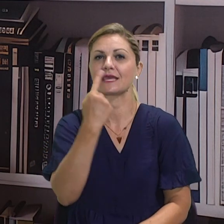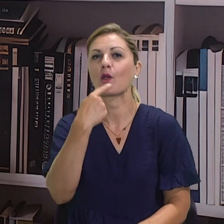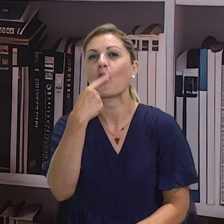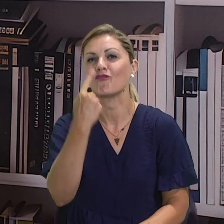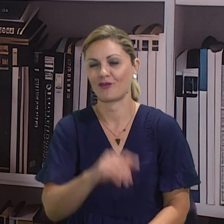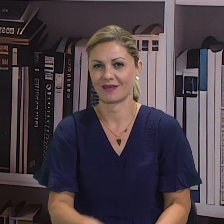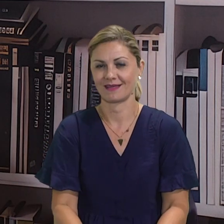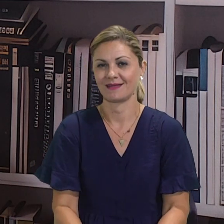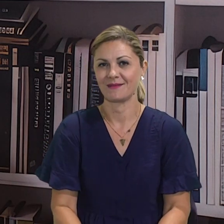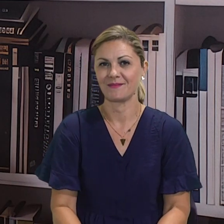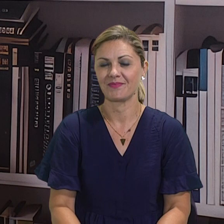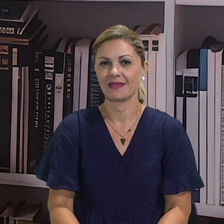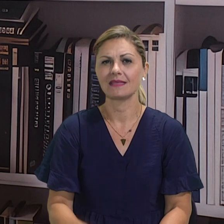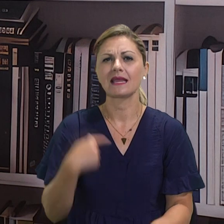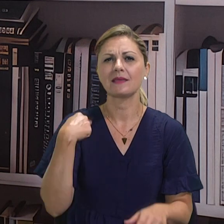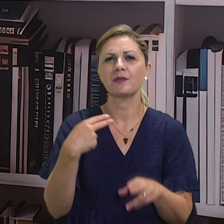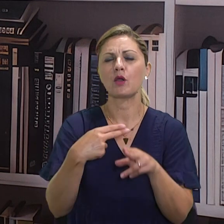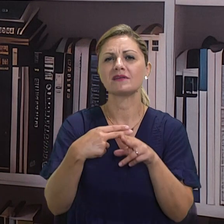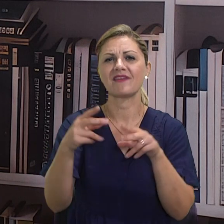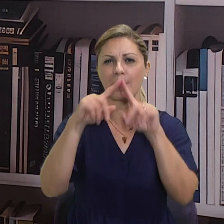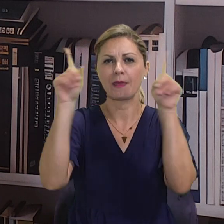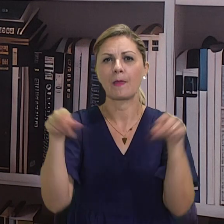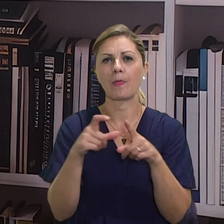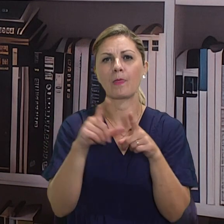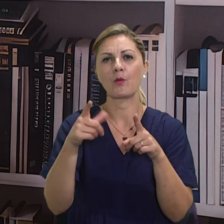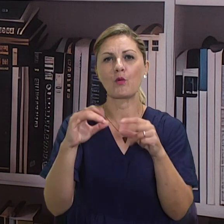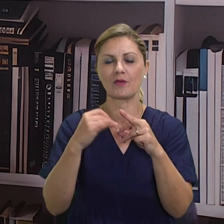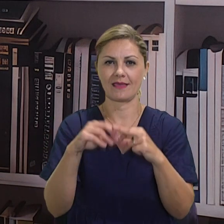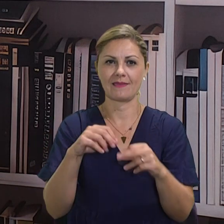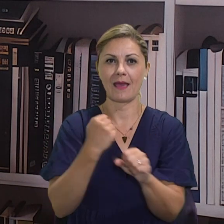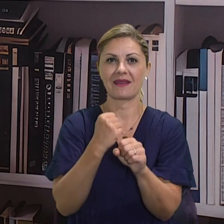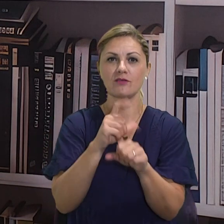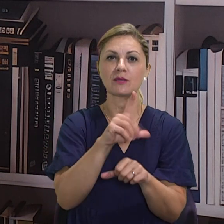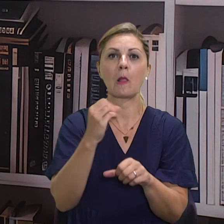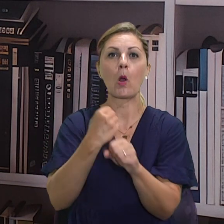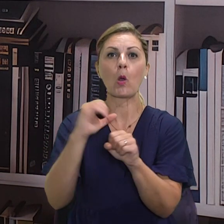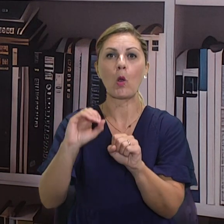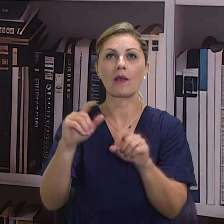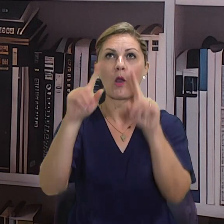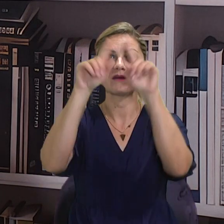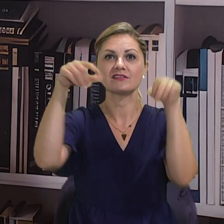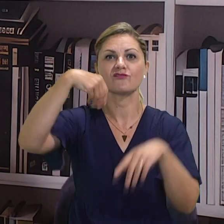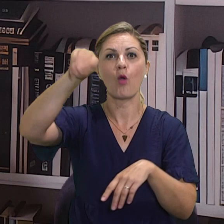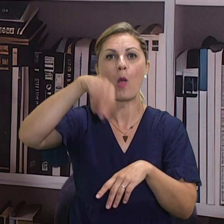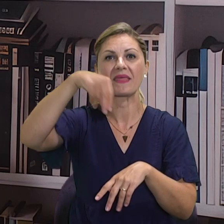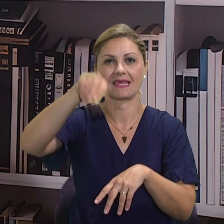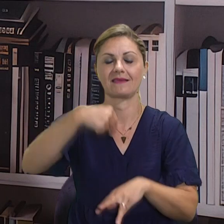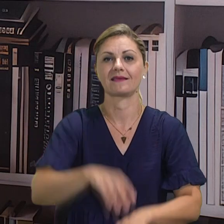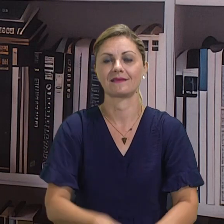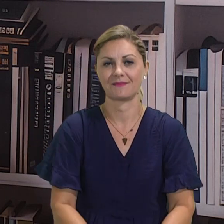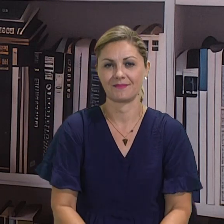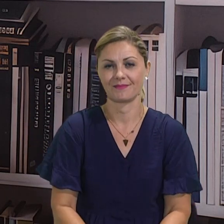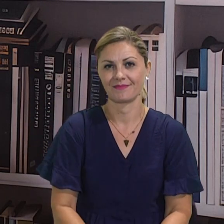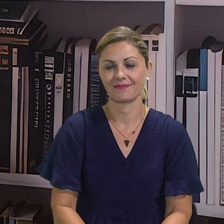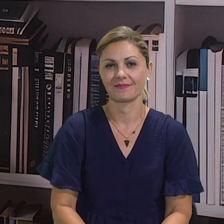govor. Ili, na primjer, sjećam se prošle ili preprošle godine, kad je bio Sveti Duje, onda sam logo napravio u obliku zvonika Svetog Duje, malo da